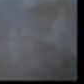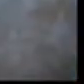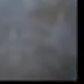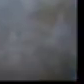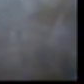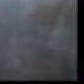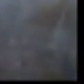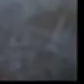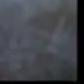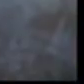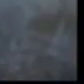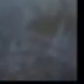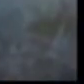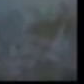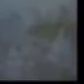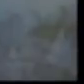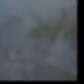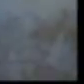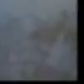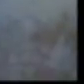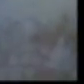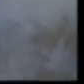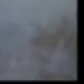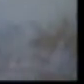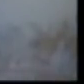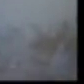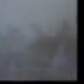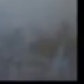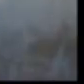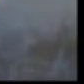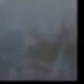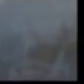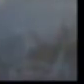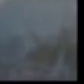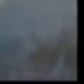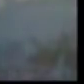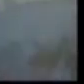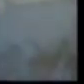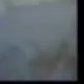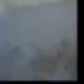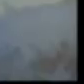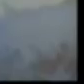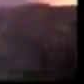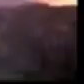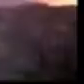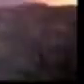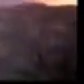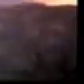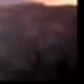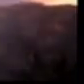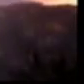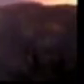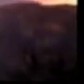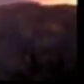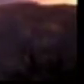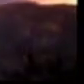движения складывается из-за огромной высоты полета, свыше 700 метров. А пикирует он с запредельными 320 км